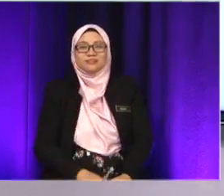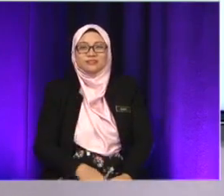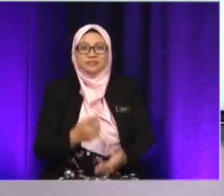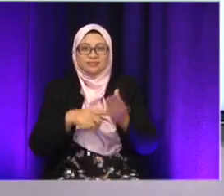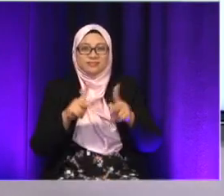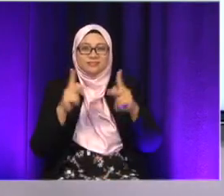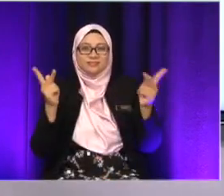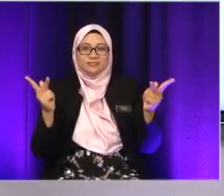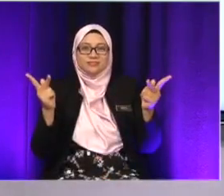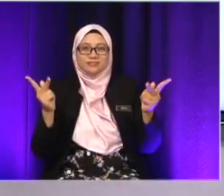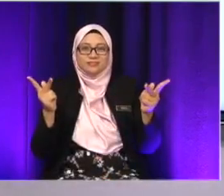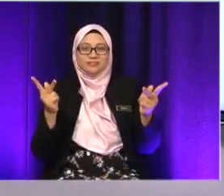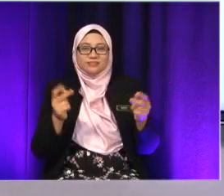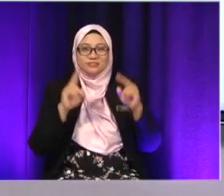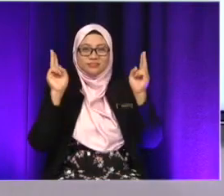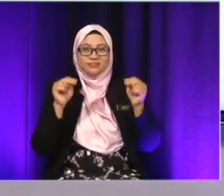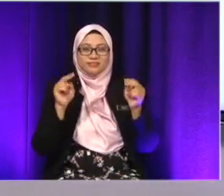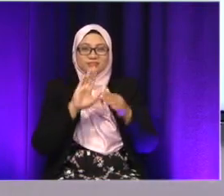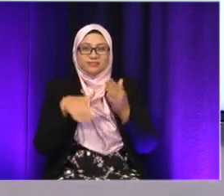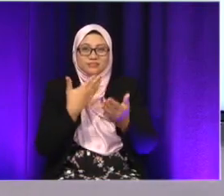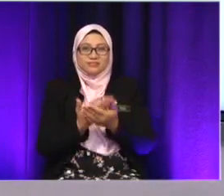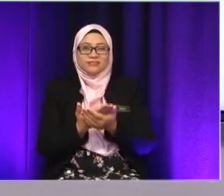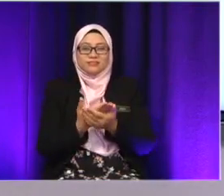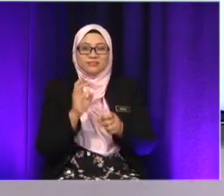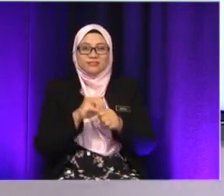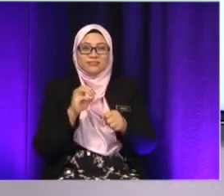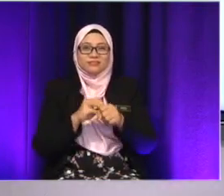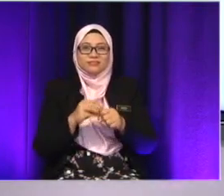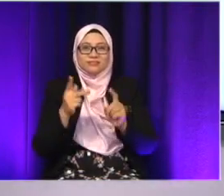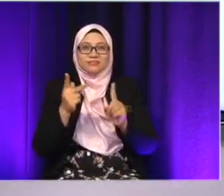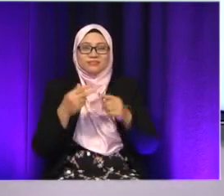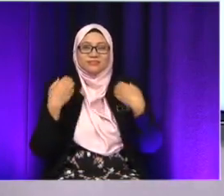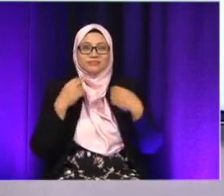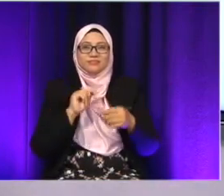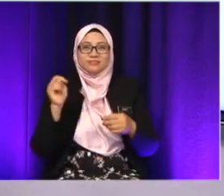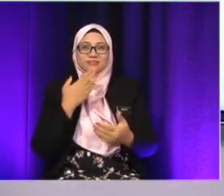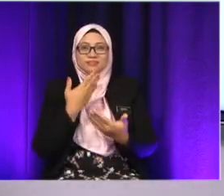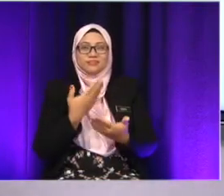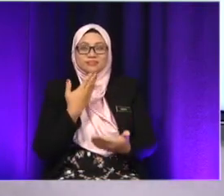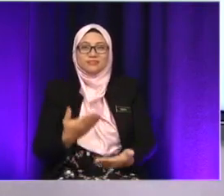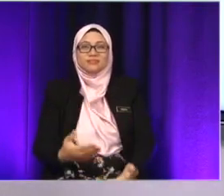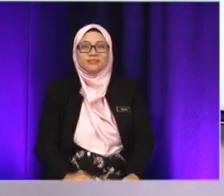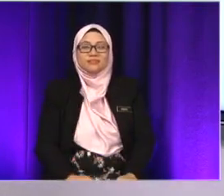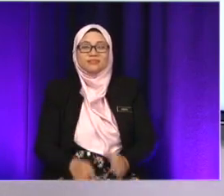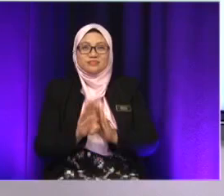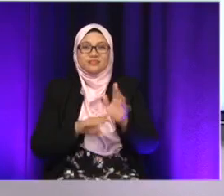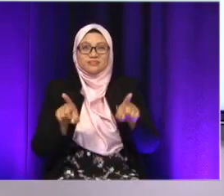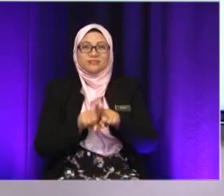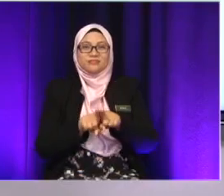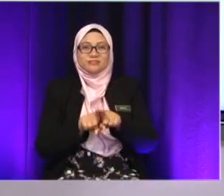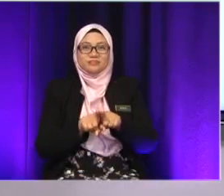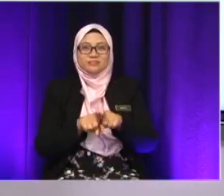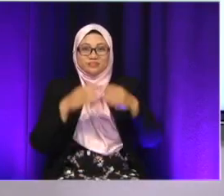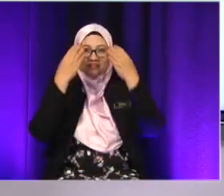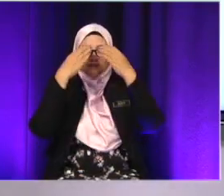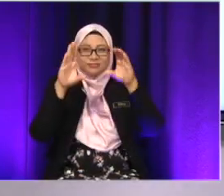sekalian? Harap semua dalam keadaan baik-baik dan sihat-sihat sejahtera. Dan bersama dengan kita pada hari ini kita bawakan kepada anda guru kesayangan kita